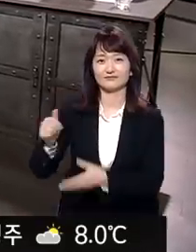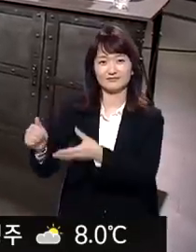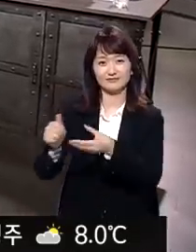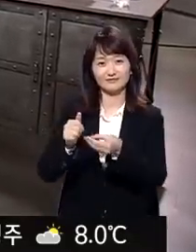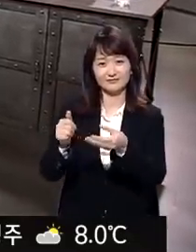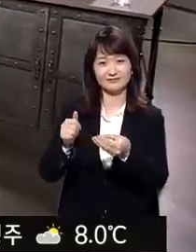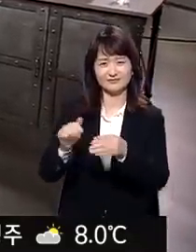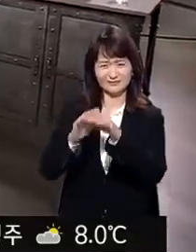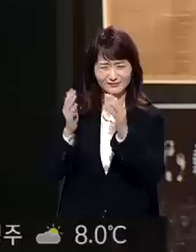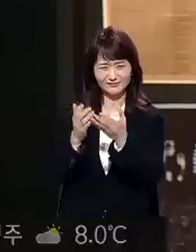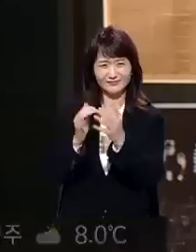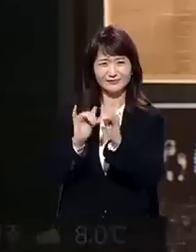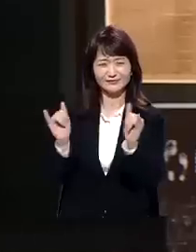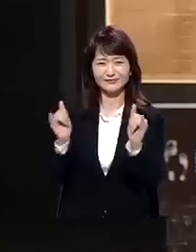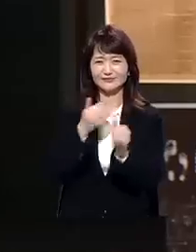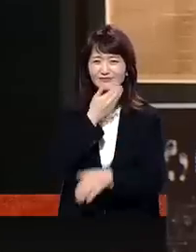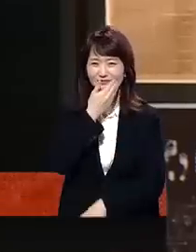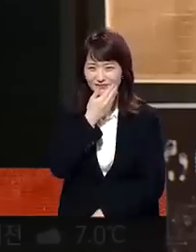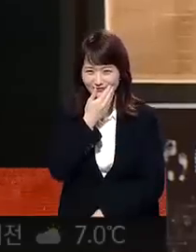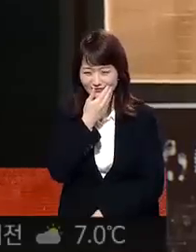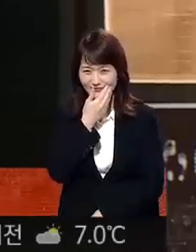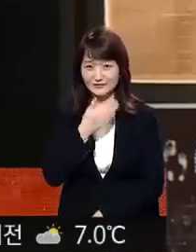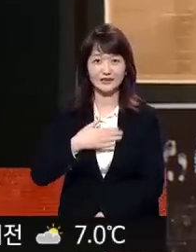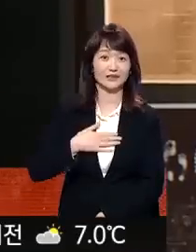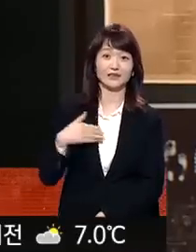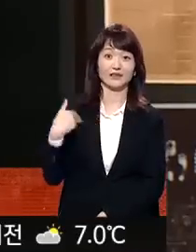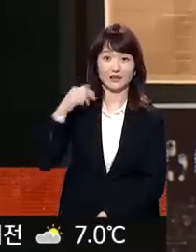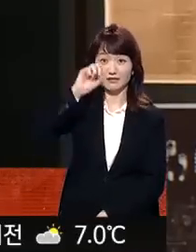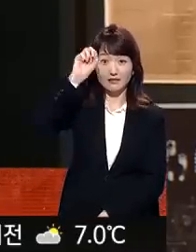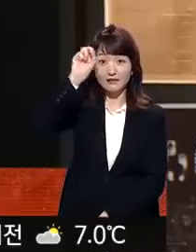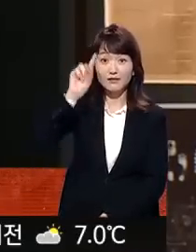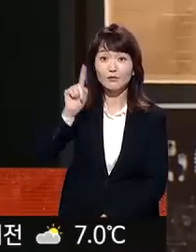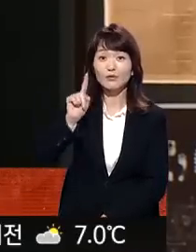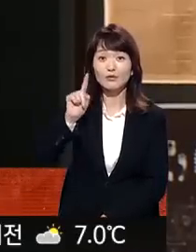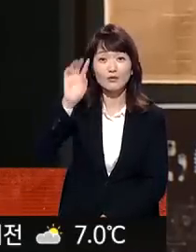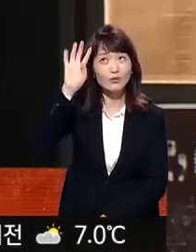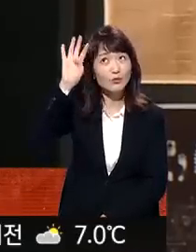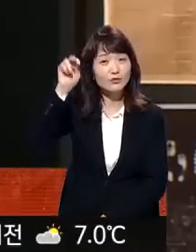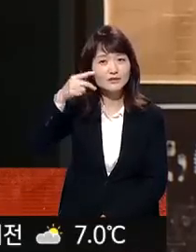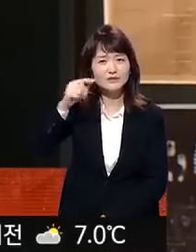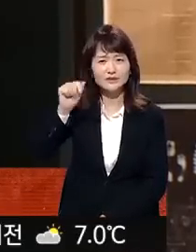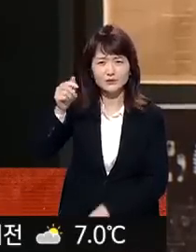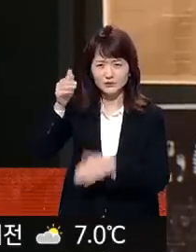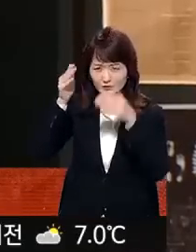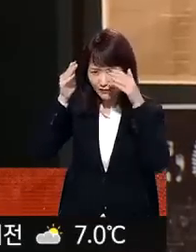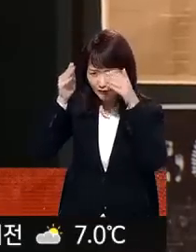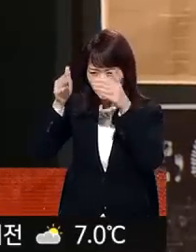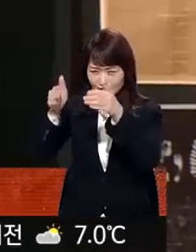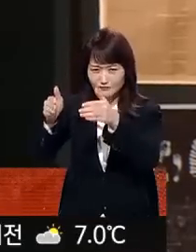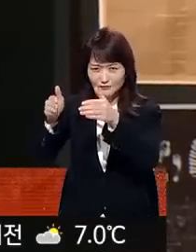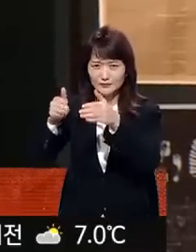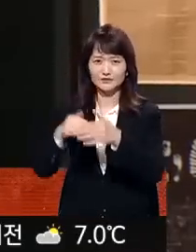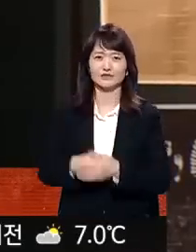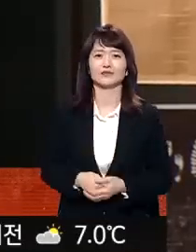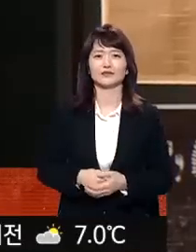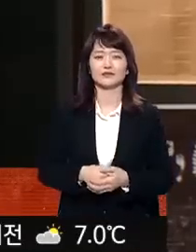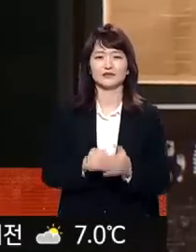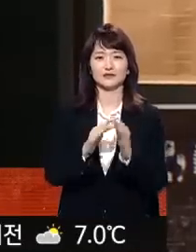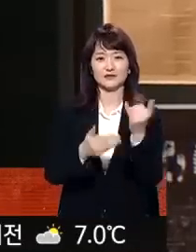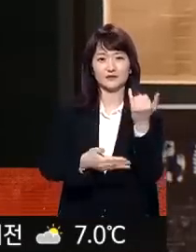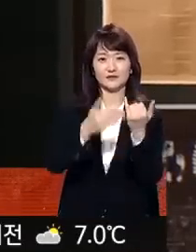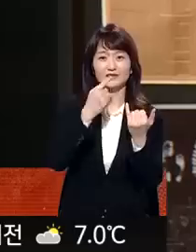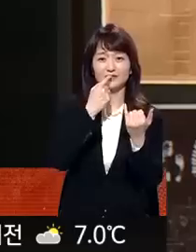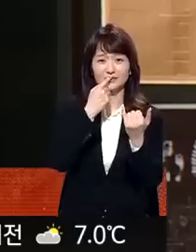다들 너무 귀여워요 하신 최경자님, 나도 모르게 갑자기 언젠가부터 사반에 푹 하신 권용자님, 유튜브 실버